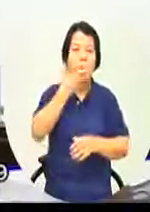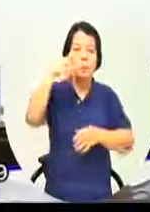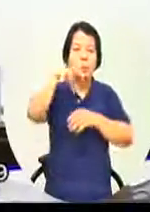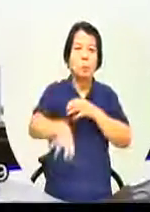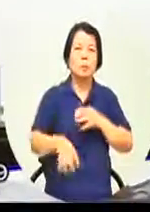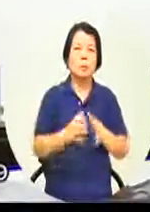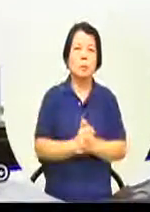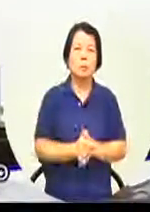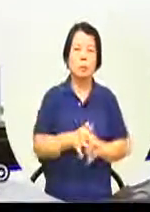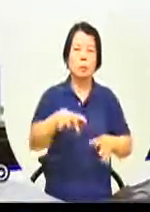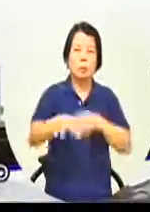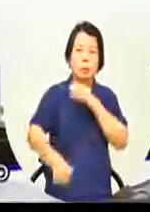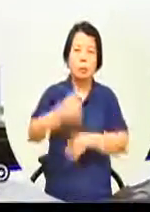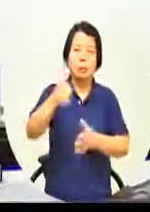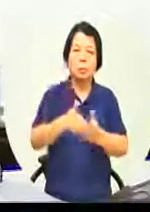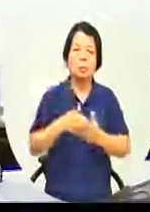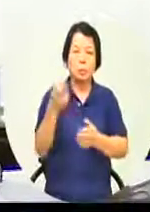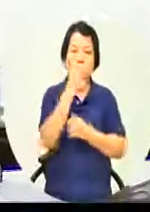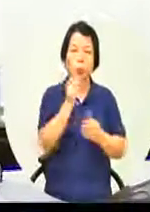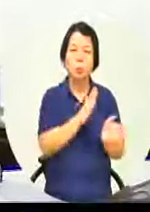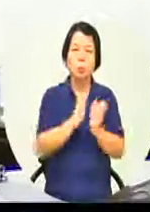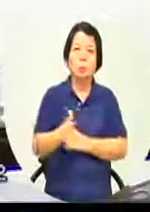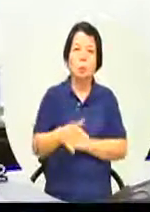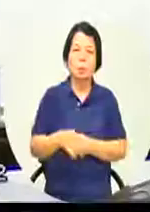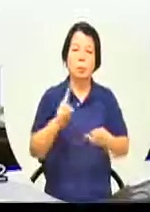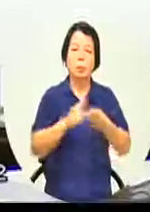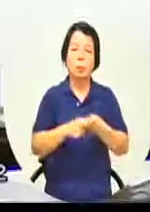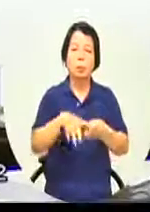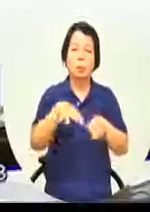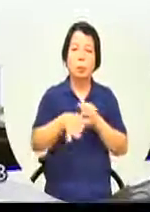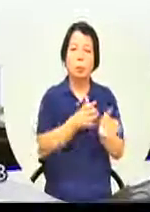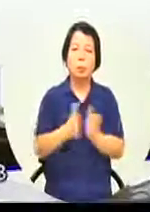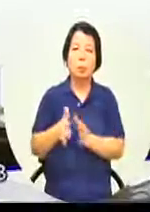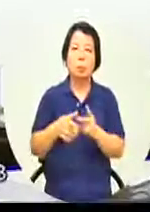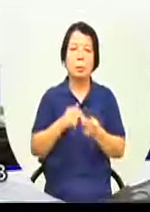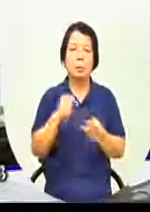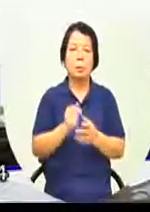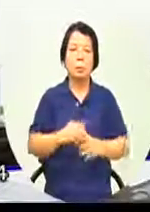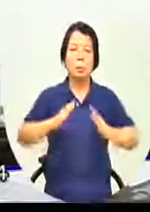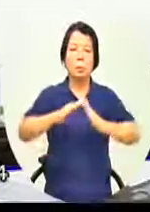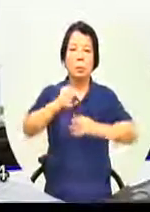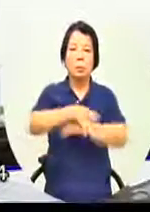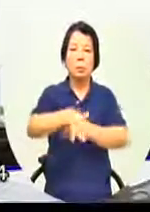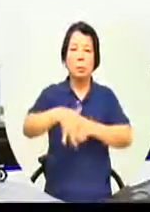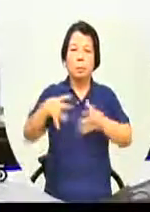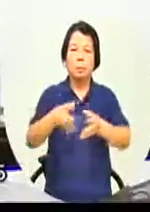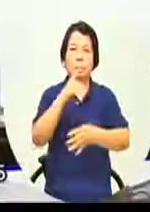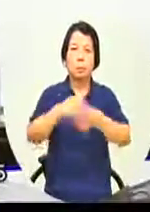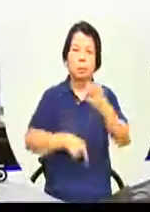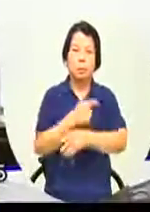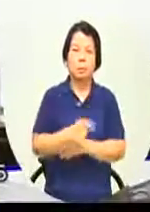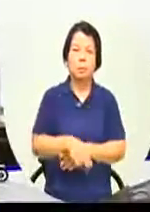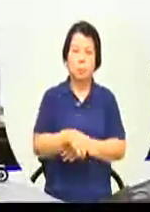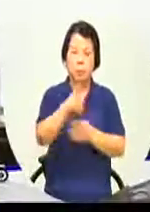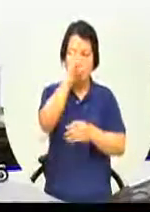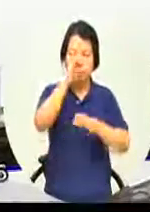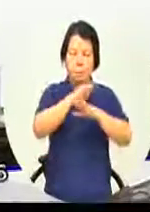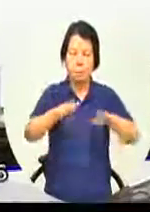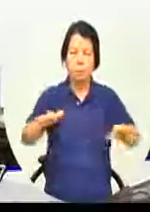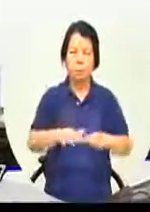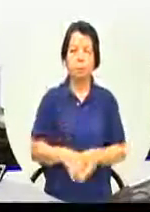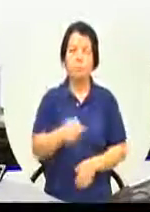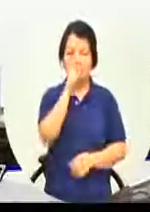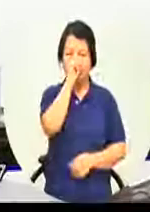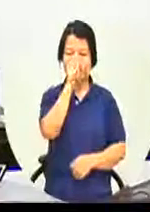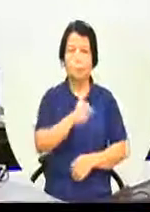们的地区区管理处的王经理。还有所有我们市府的同仁，大家午安，大家好。我